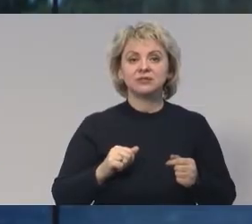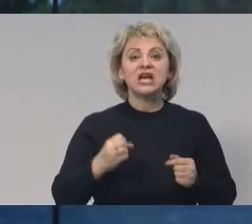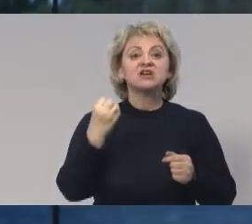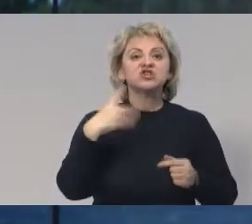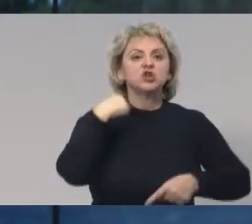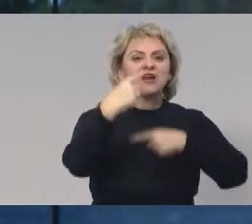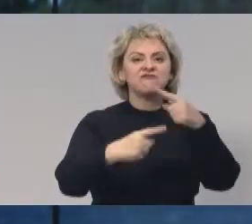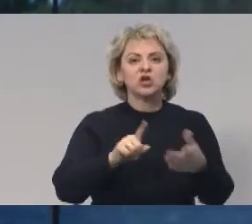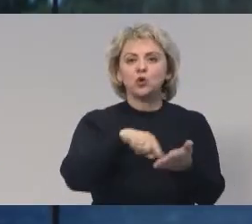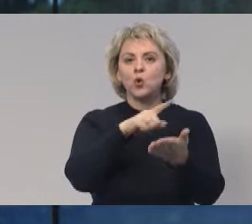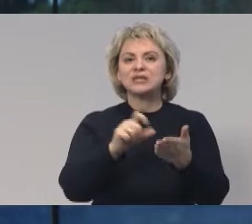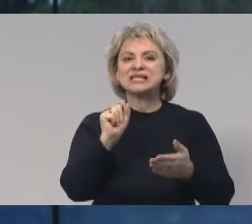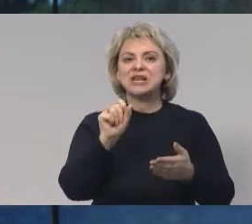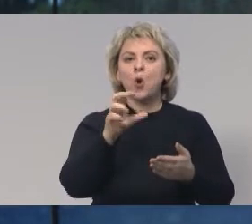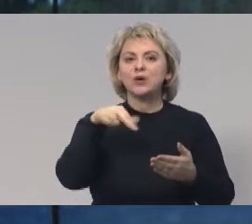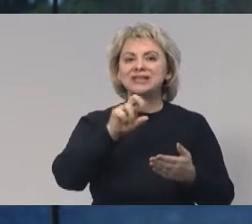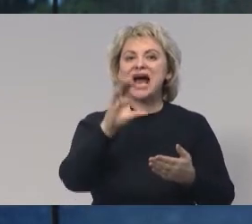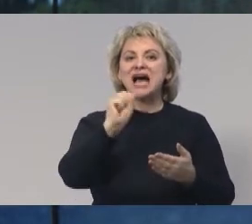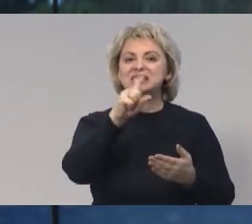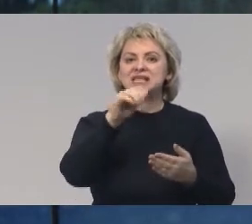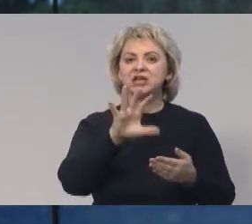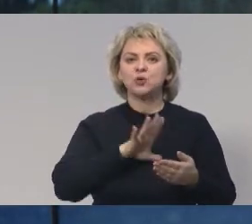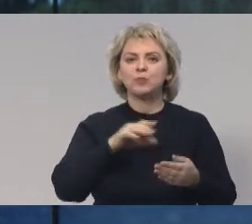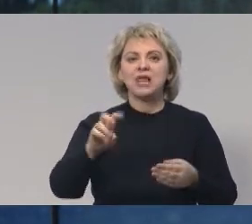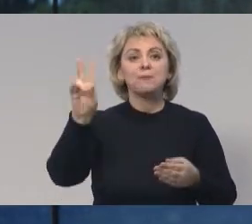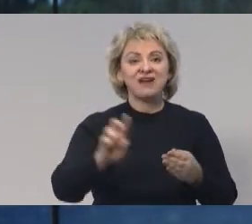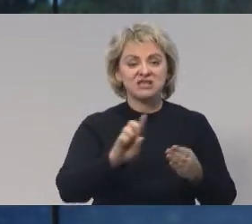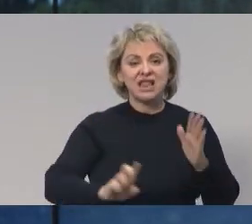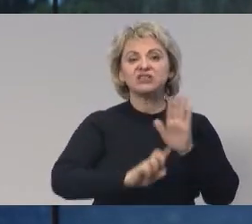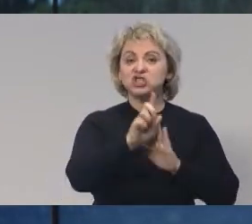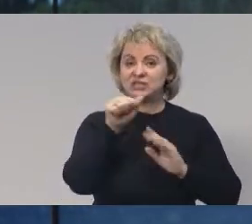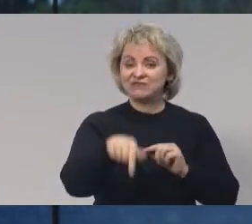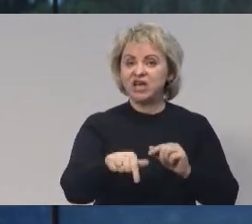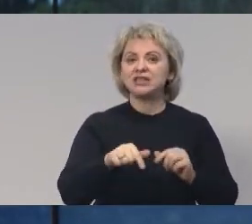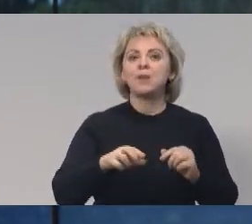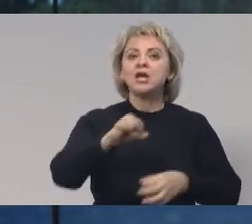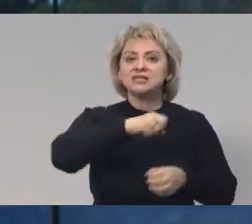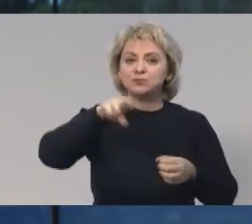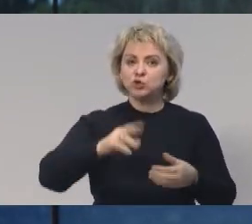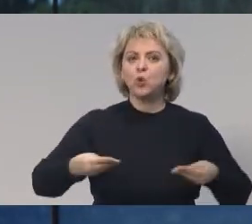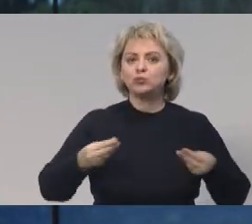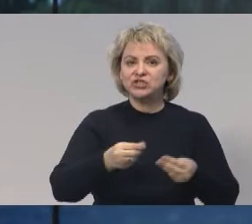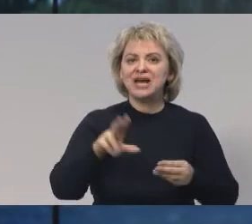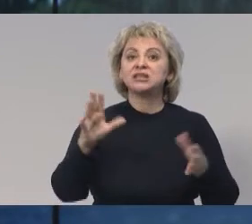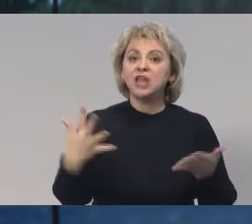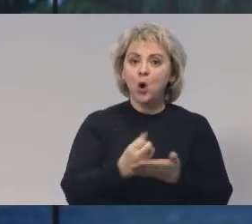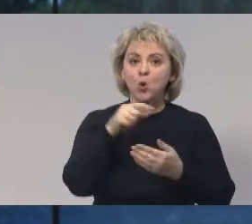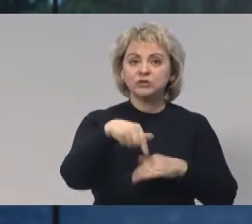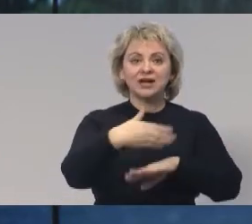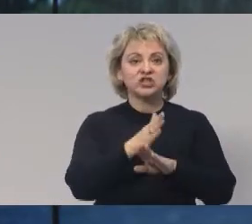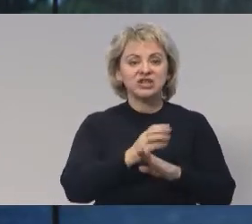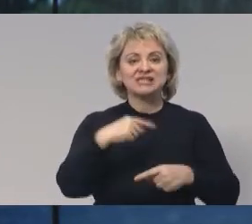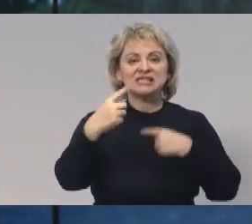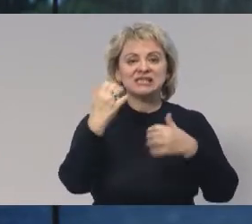В XIV веке в городе Золотой Орды Азаки стояла православная церковь. В этом археологов убеждает редкая находка –